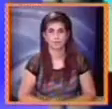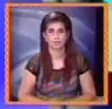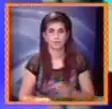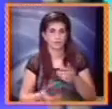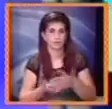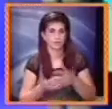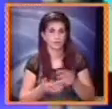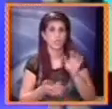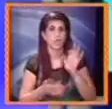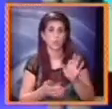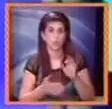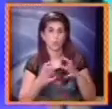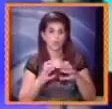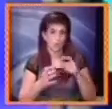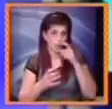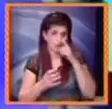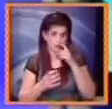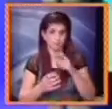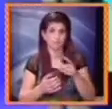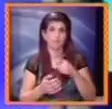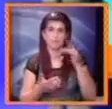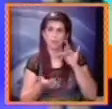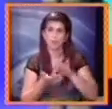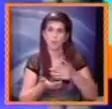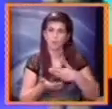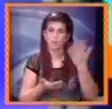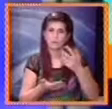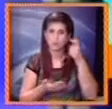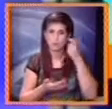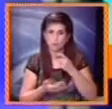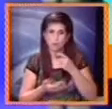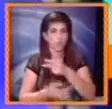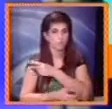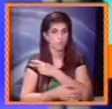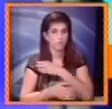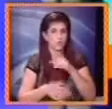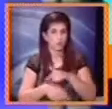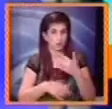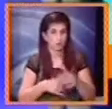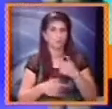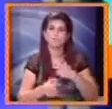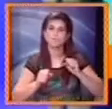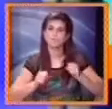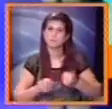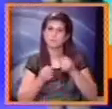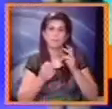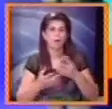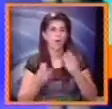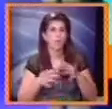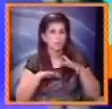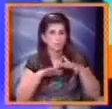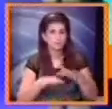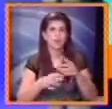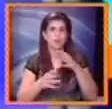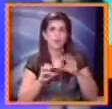ממשיכים לטובא זנגריה, הכפר הבדואי הזה הוא מוקד ידוע של פשיעה בגליל, ובמשטרה החליטו לאחרונה לפעול בכוחות גדולים בכל פעם שיש